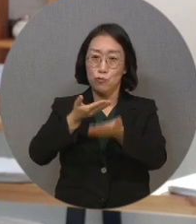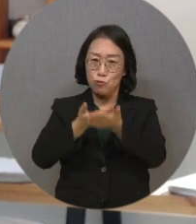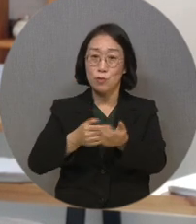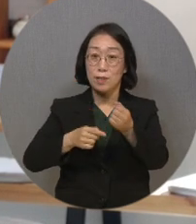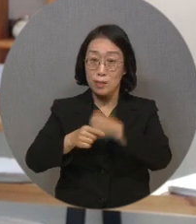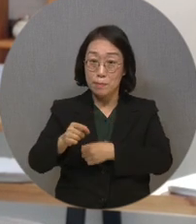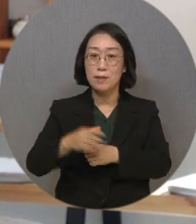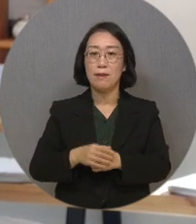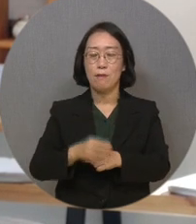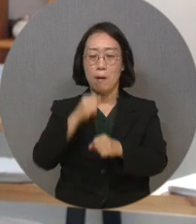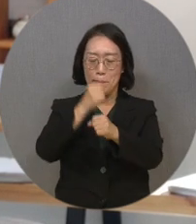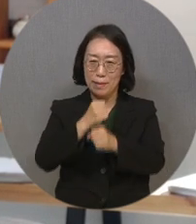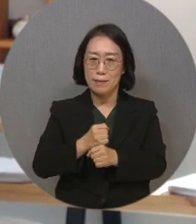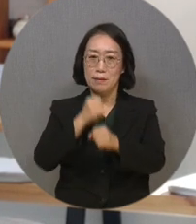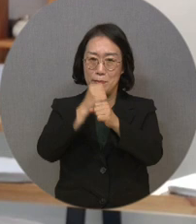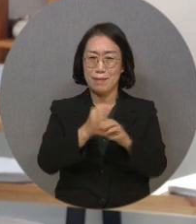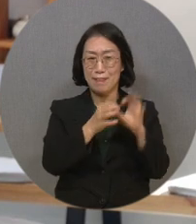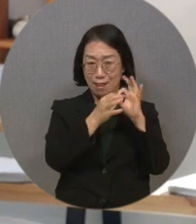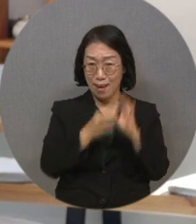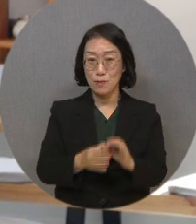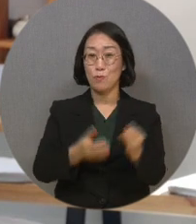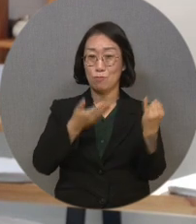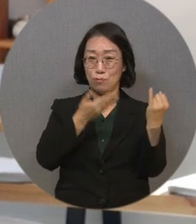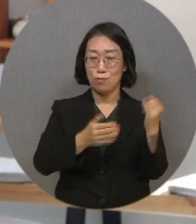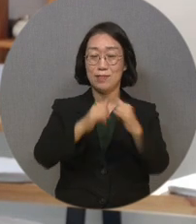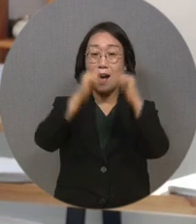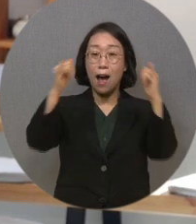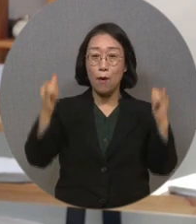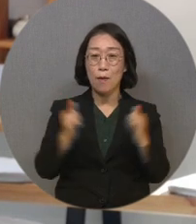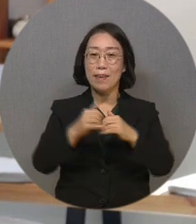오늘도 도자기로 표현하며 우리 사회에